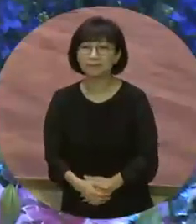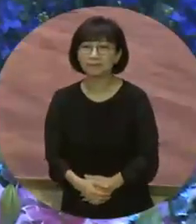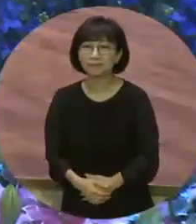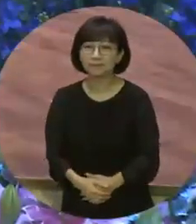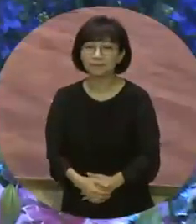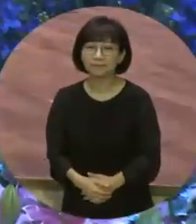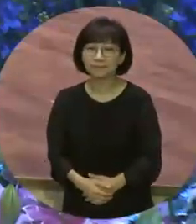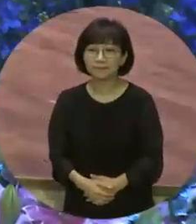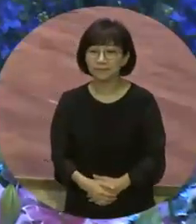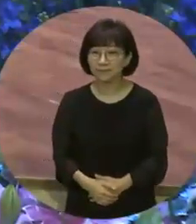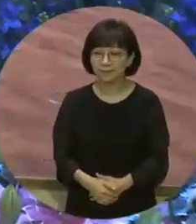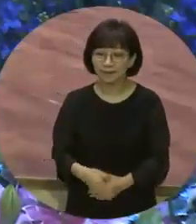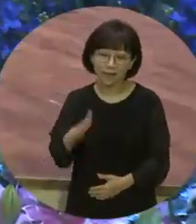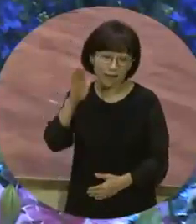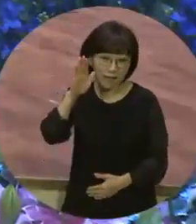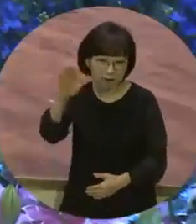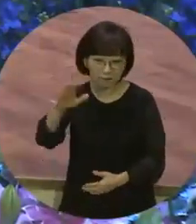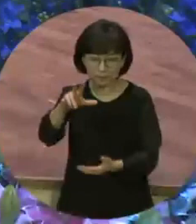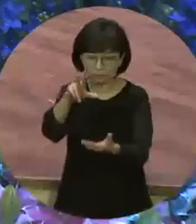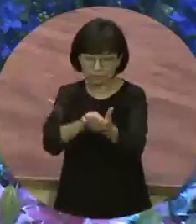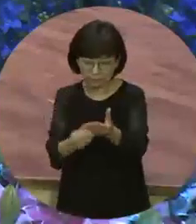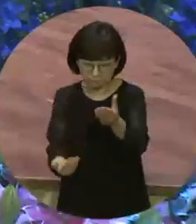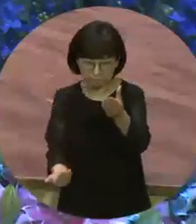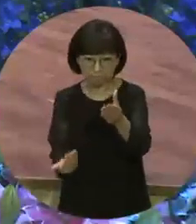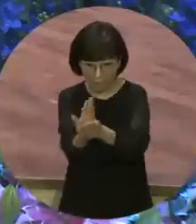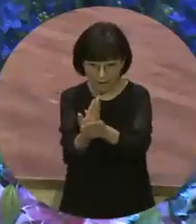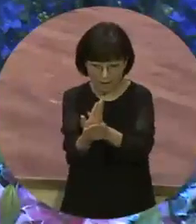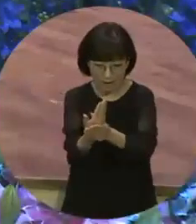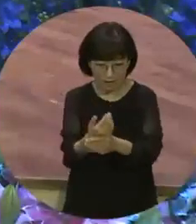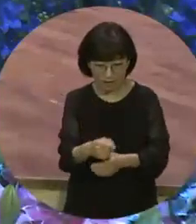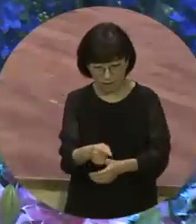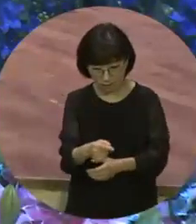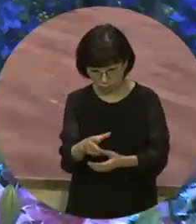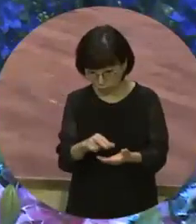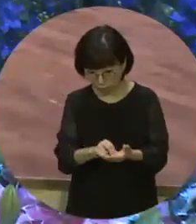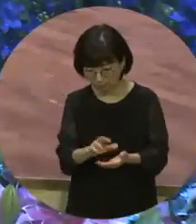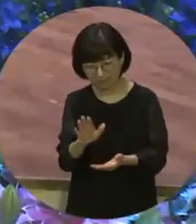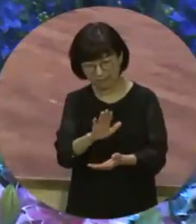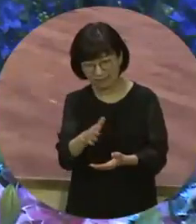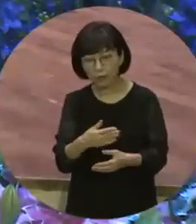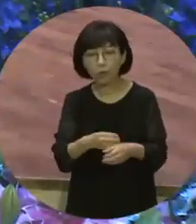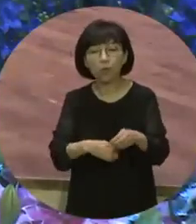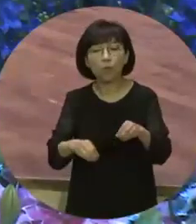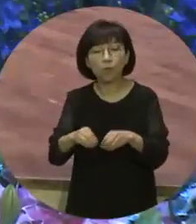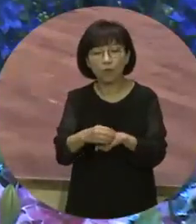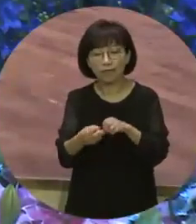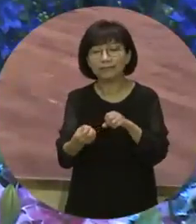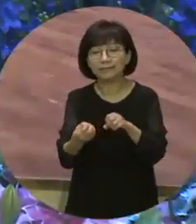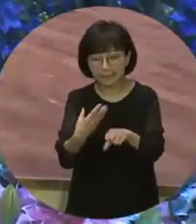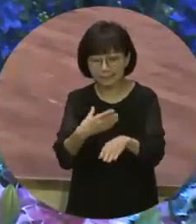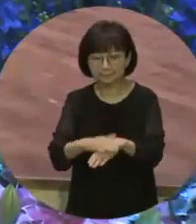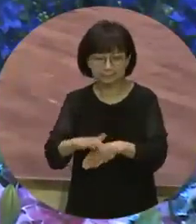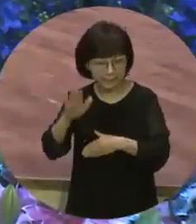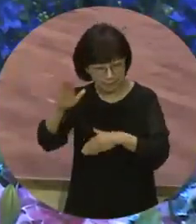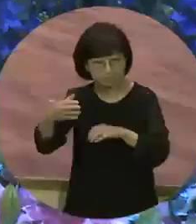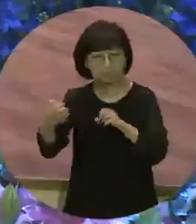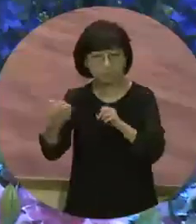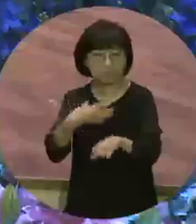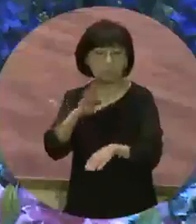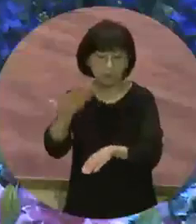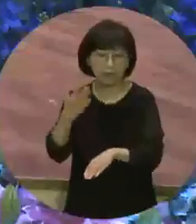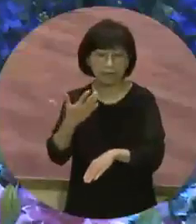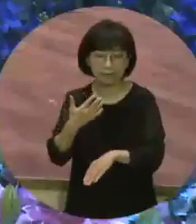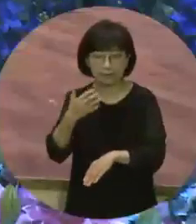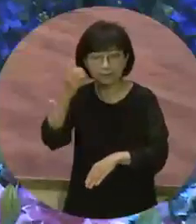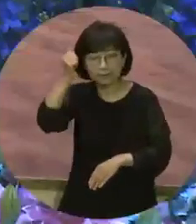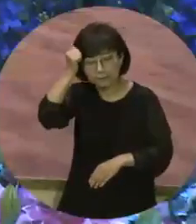앞으로 여러분의 문제가 문제로 보이지 않고 응답으로 보이기 바랍니다. 아, 문제는 왔지만은 이 문제 속에 응답이